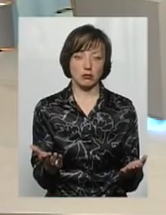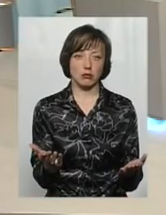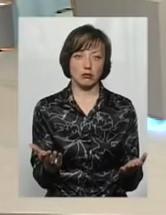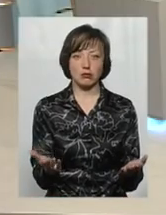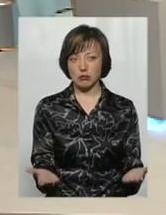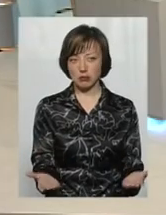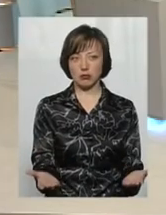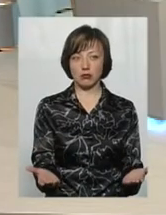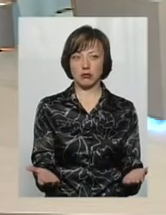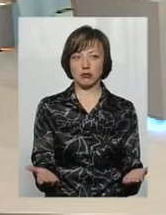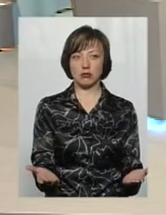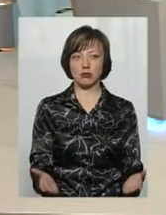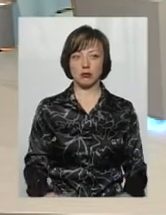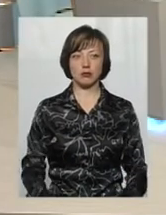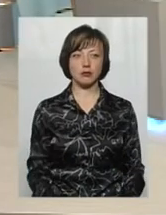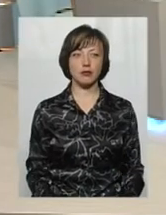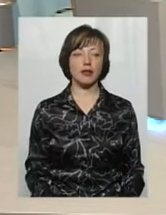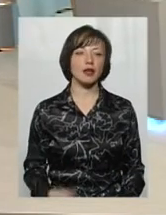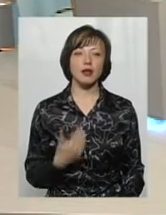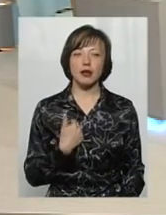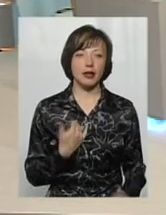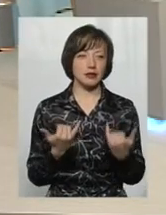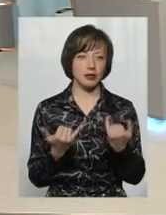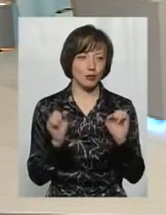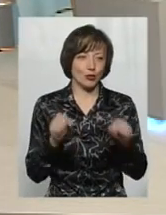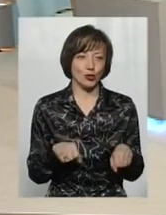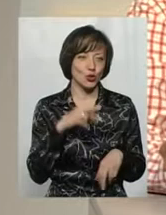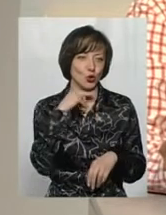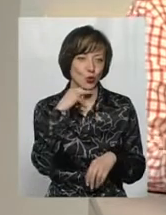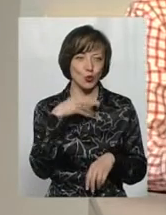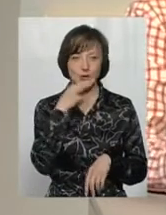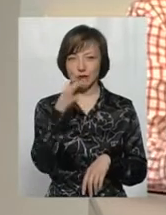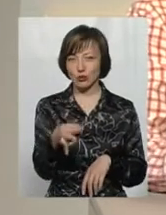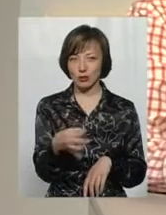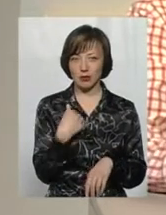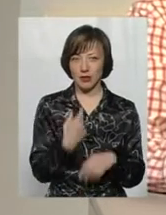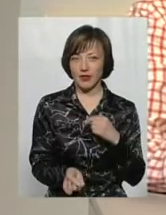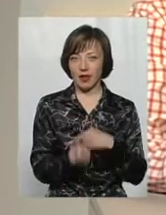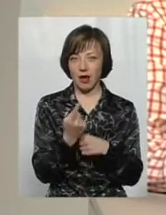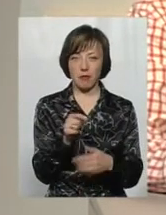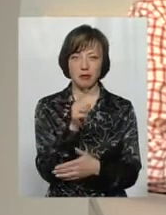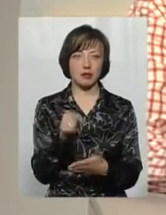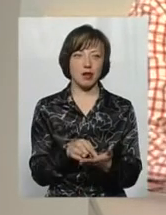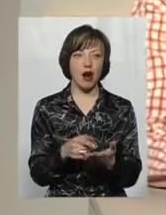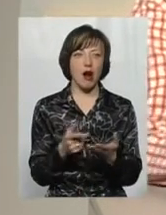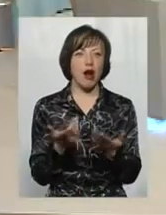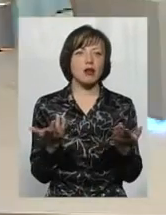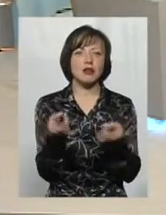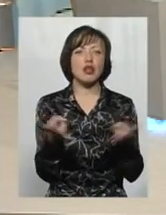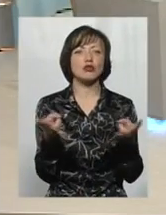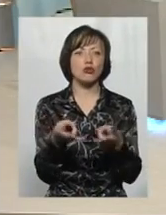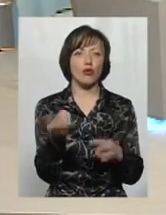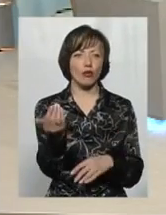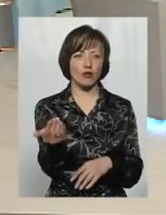Так, от я, можливо, зараз якусь дурню скажу, але мені здається, тоді в мене виникає питання, Олександр. А тоді для чого